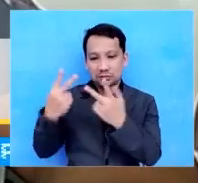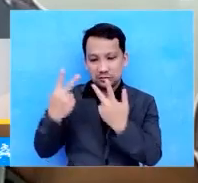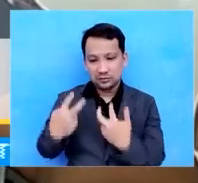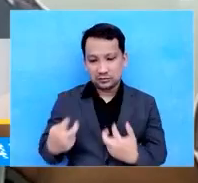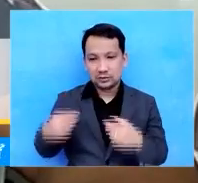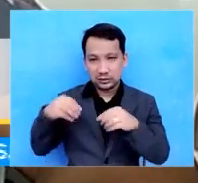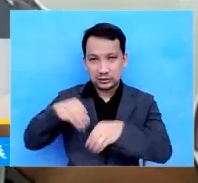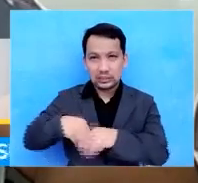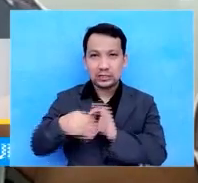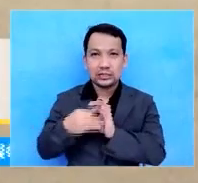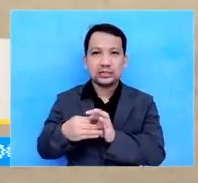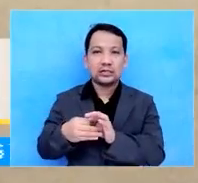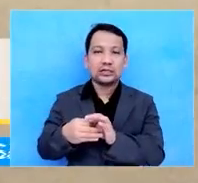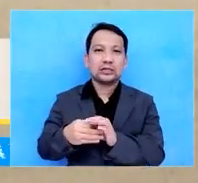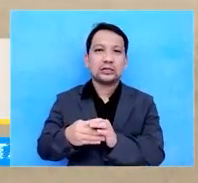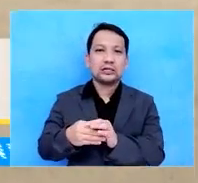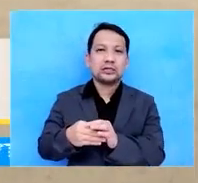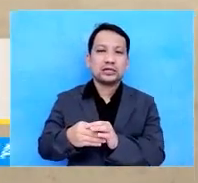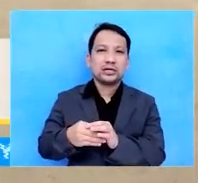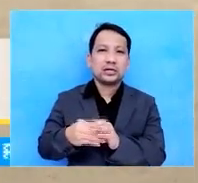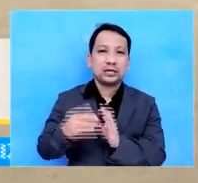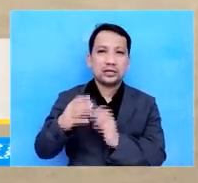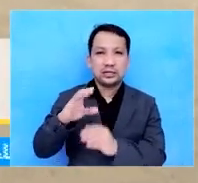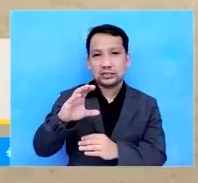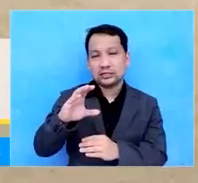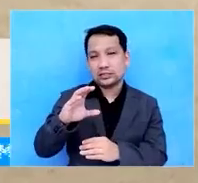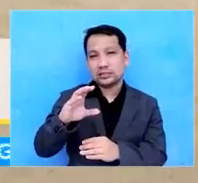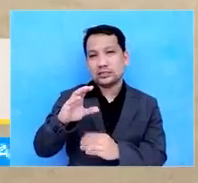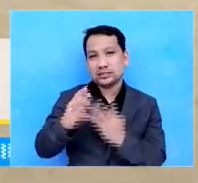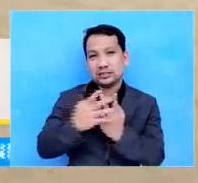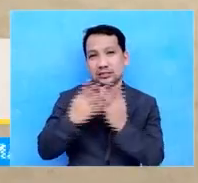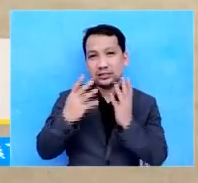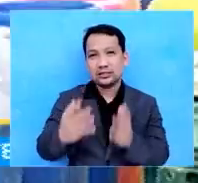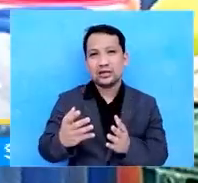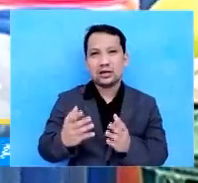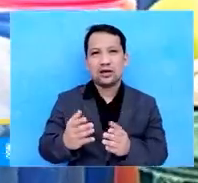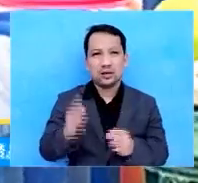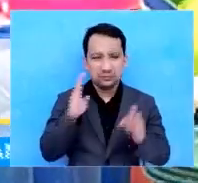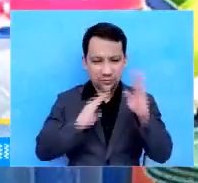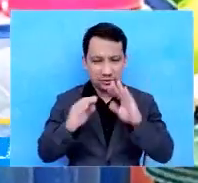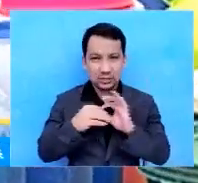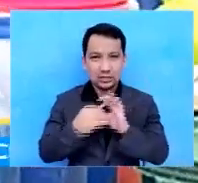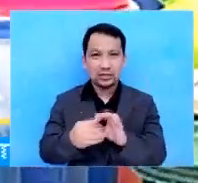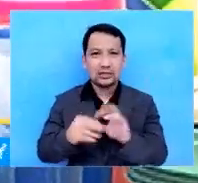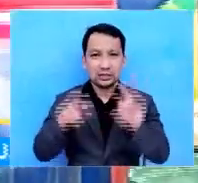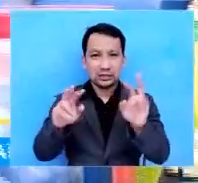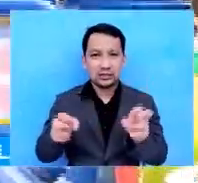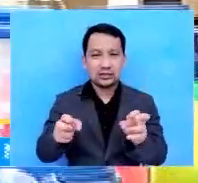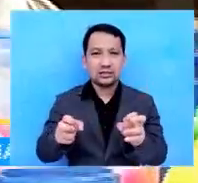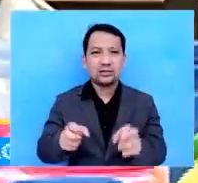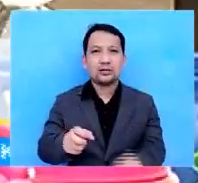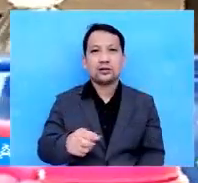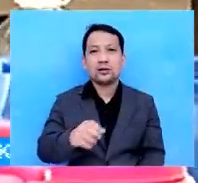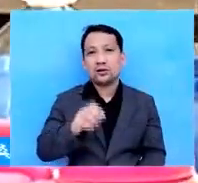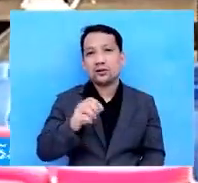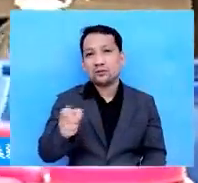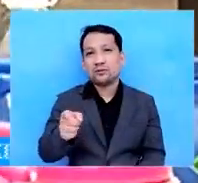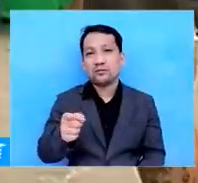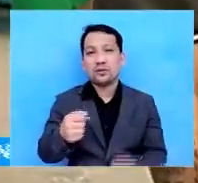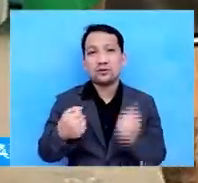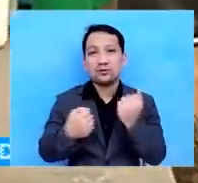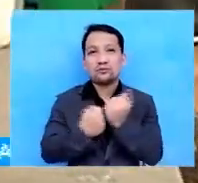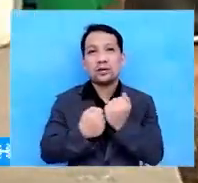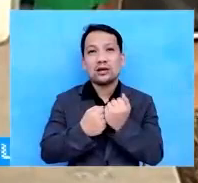sa jail. Problema rin sa Manila City Jail o mas kilala rin sa tawag na Old Bilibid Prison ang supply ng